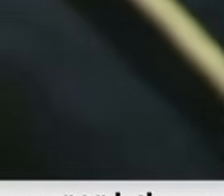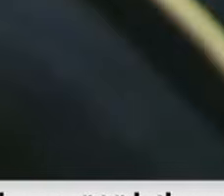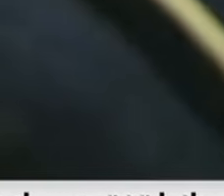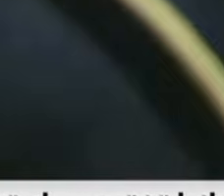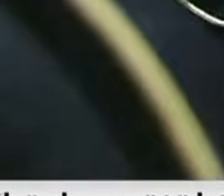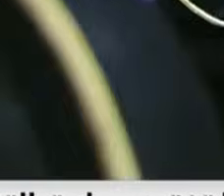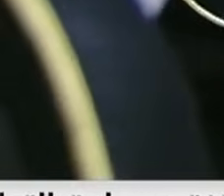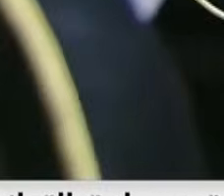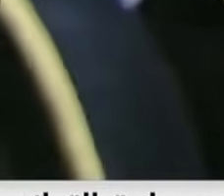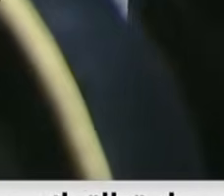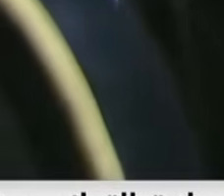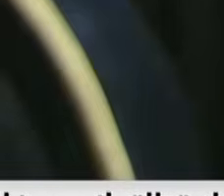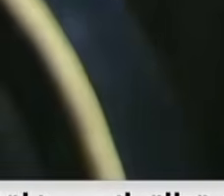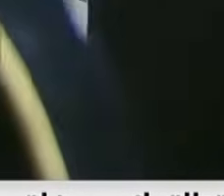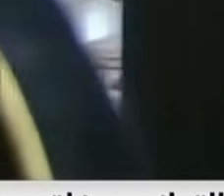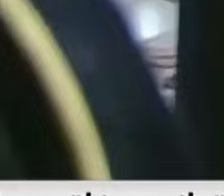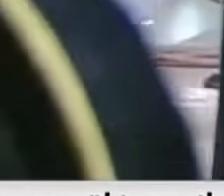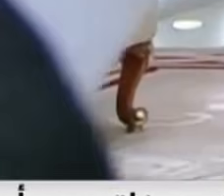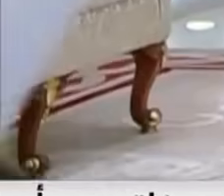الكرام